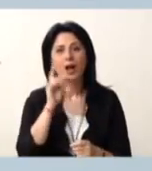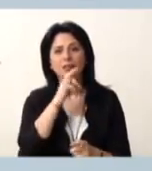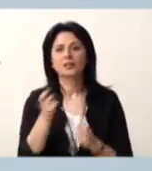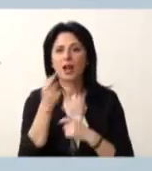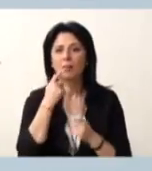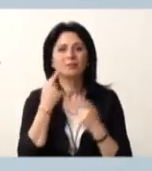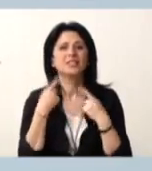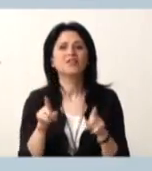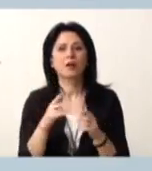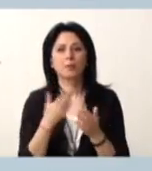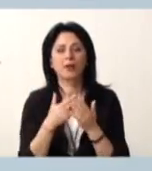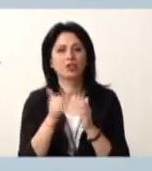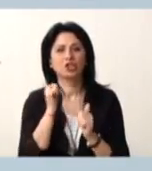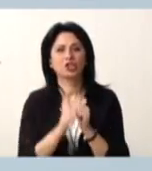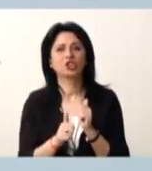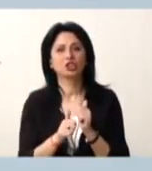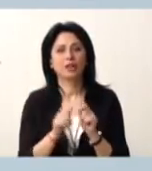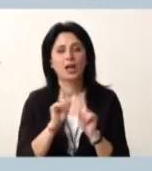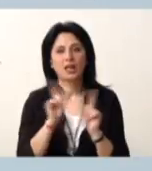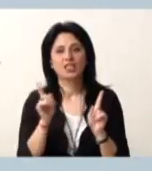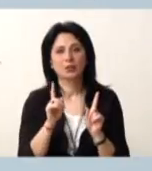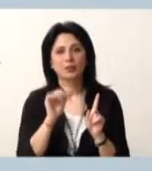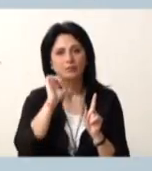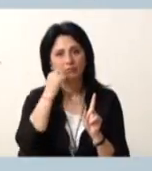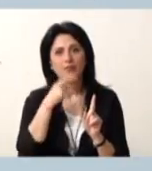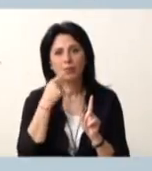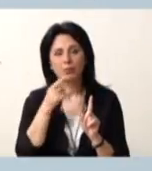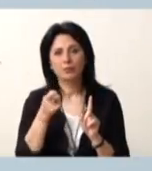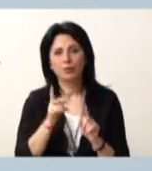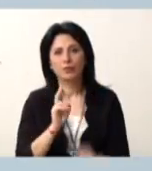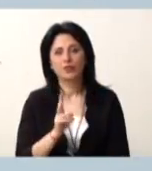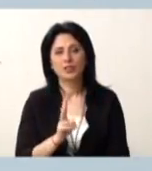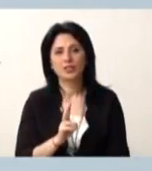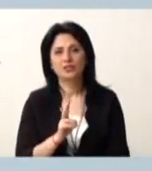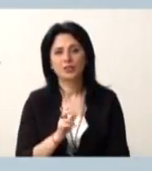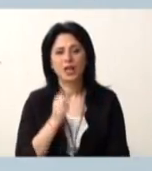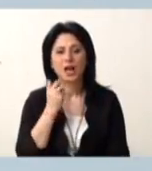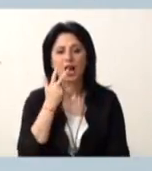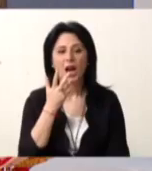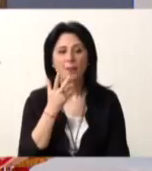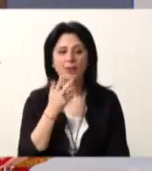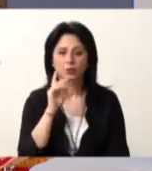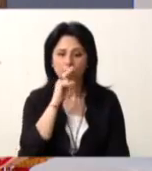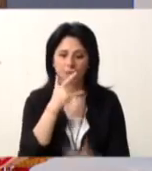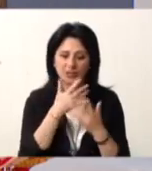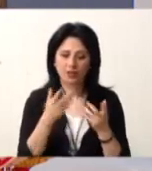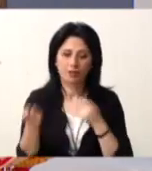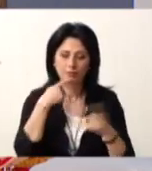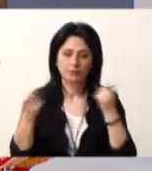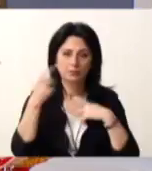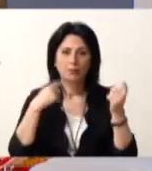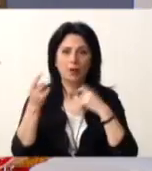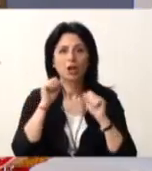მე მაგალითად ძალიან ხშირად განსაკუთრებით ხანდაზმულები, რომლებიც რამდენიმე ჯგუფის პრეპარატს ერთდროულად